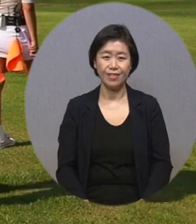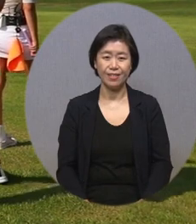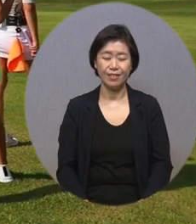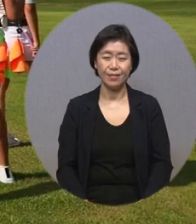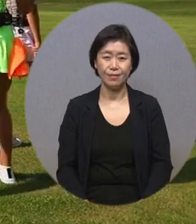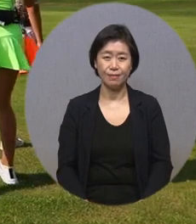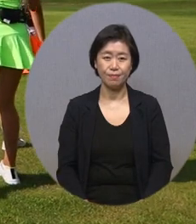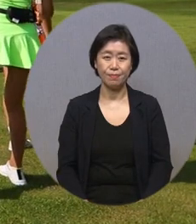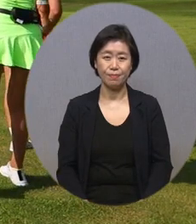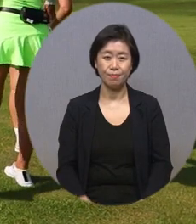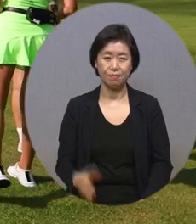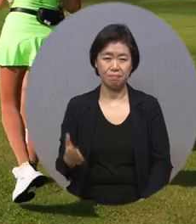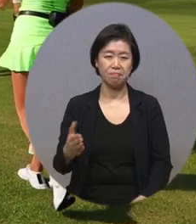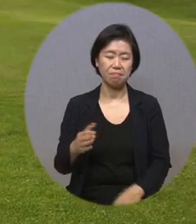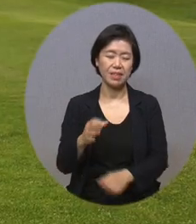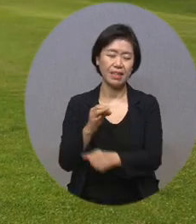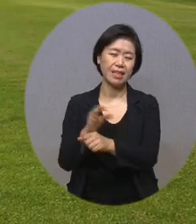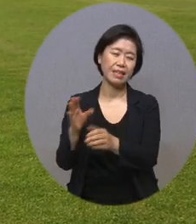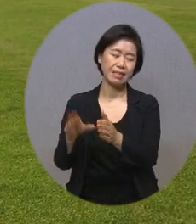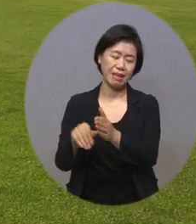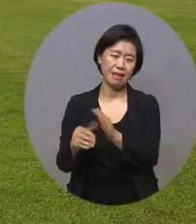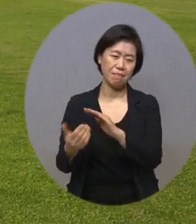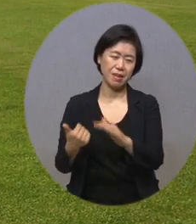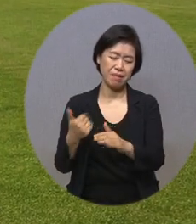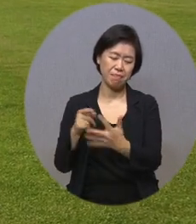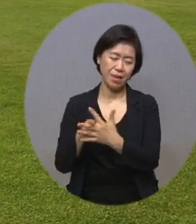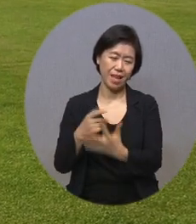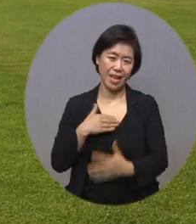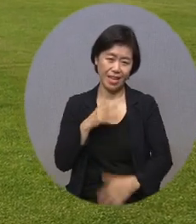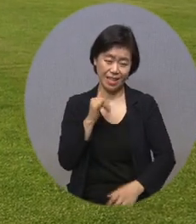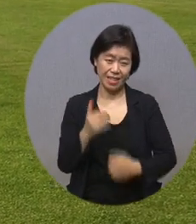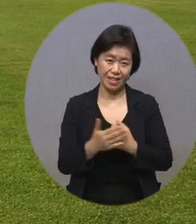살 때 성견찜이. 아, 그러네.